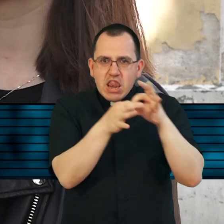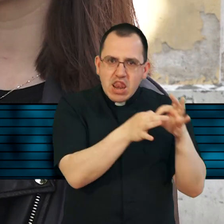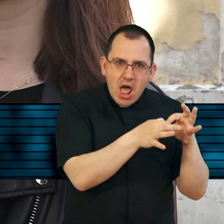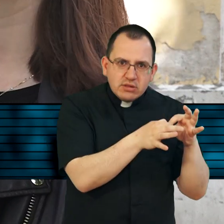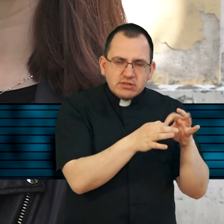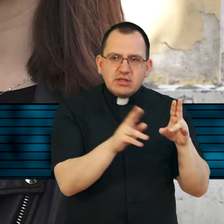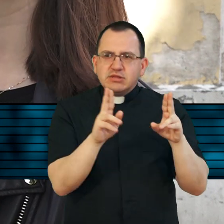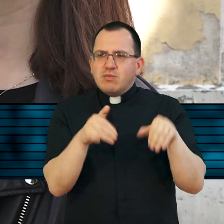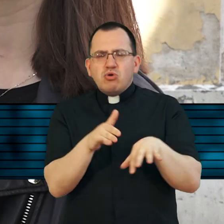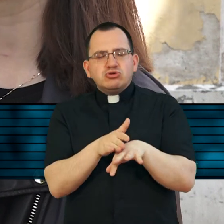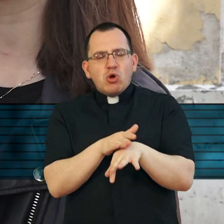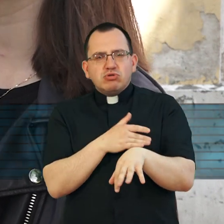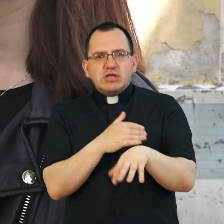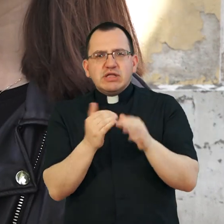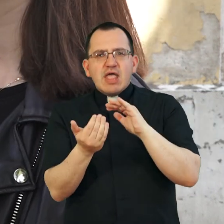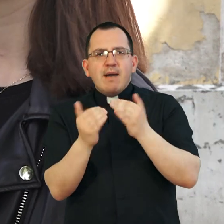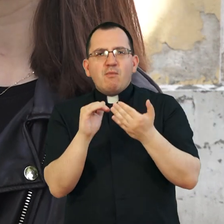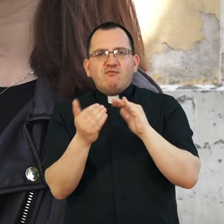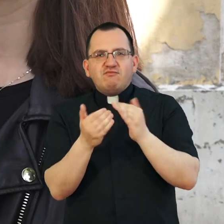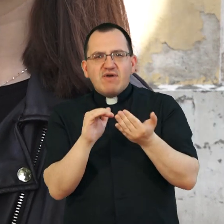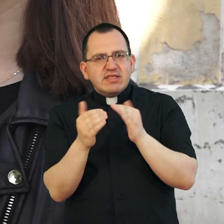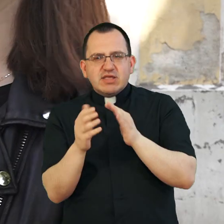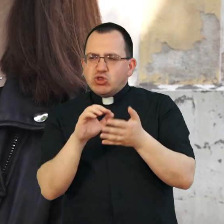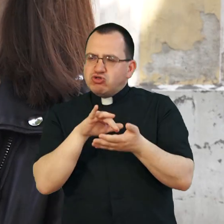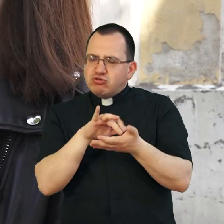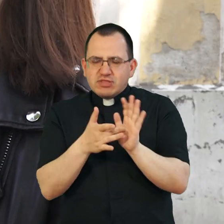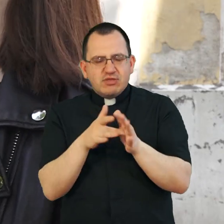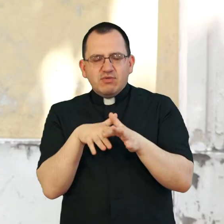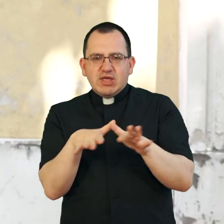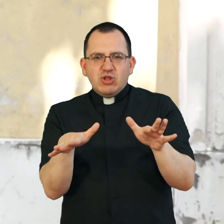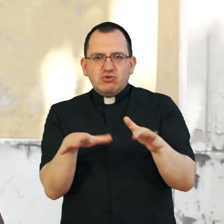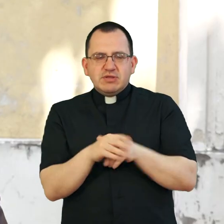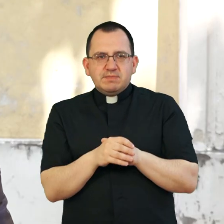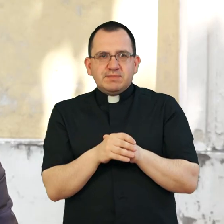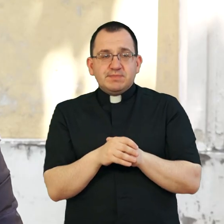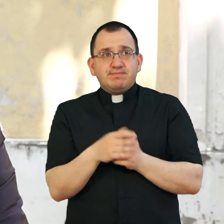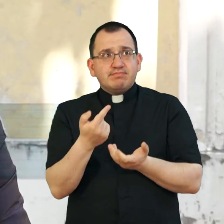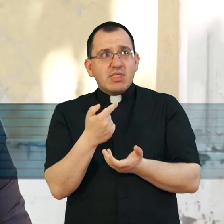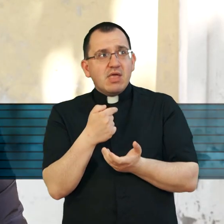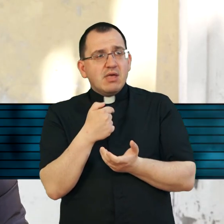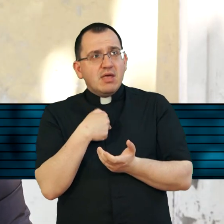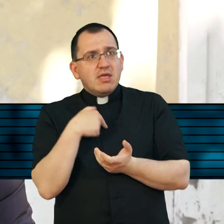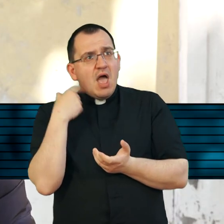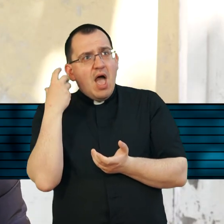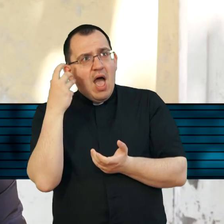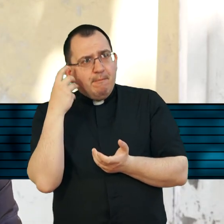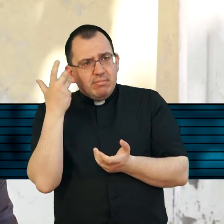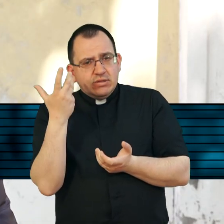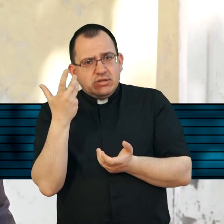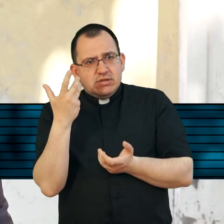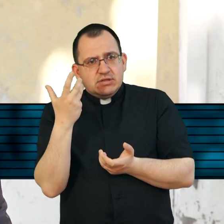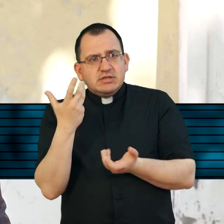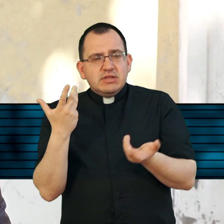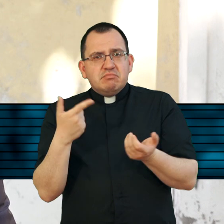osjeti se ta povezanost i na razini grada i svih ljudi koji dođu. Mislim da ovo nikom ne može donijeti